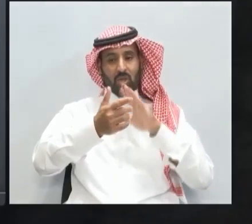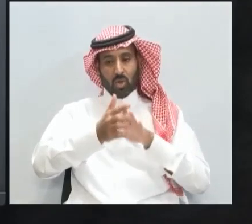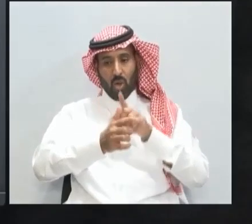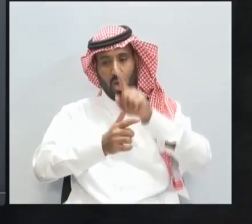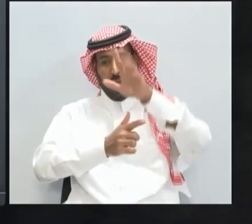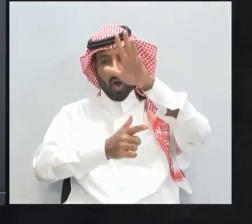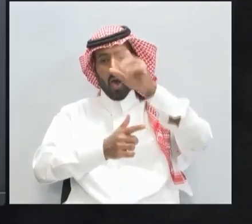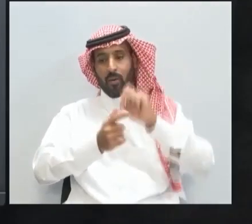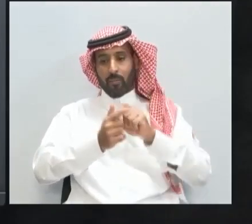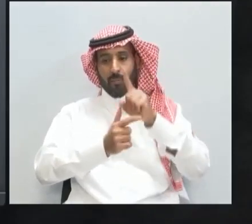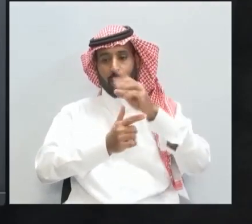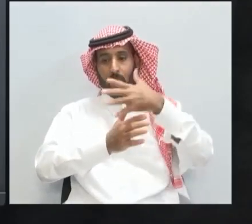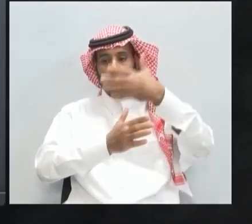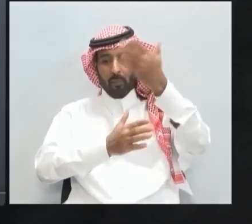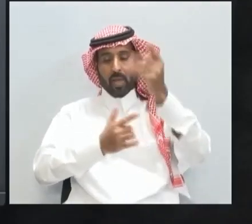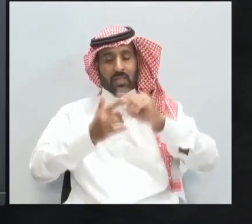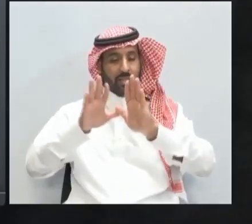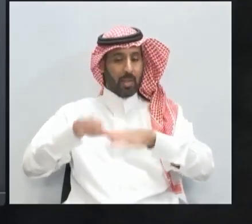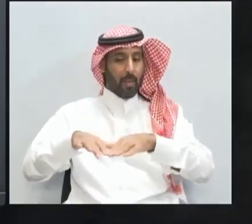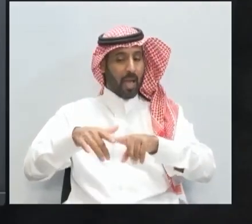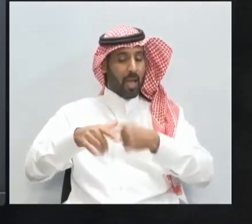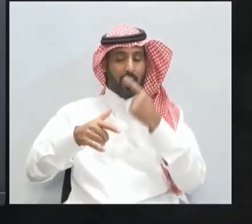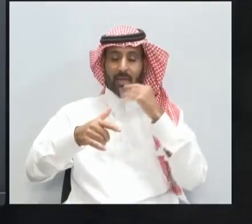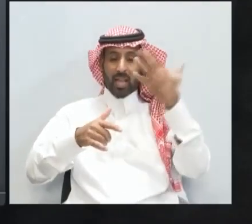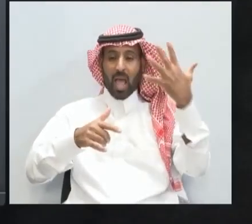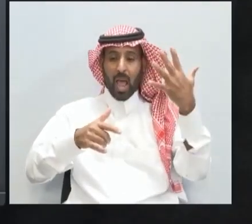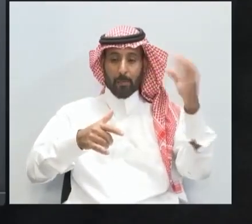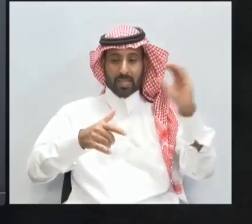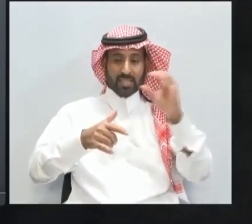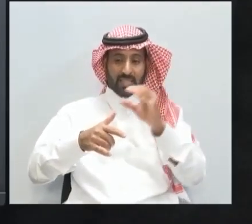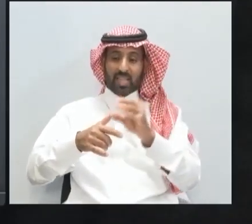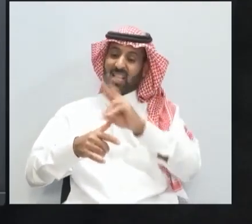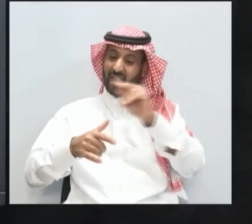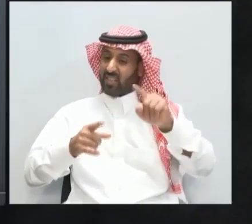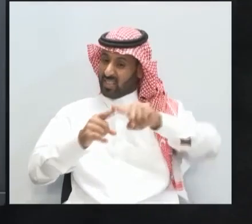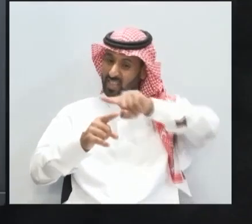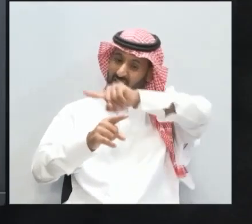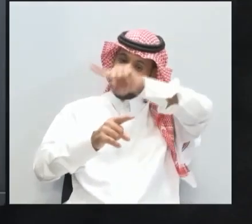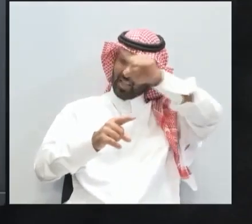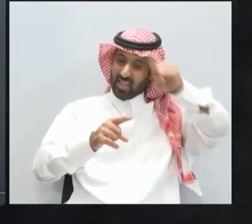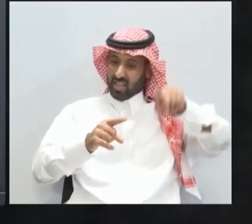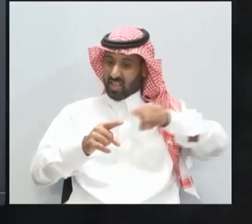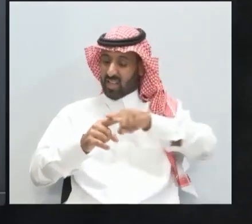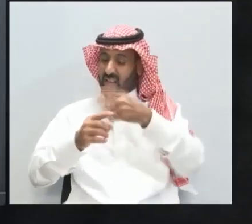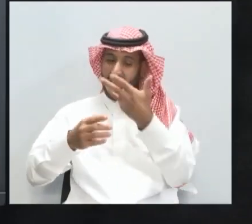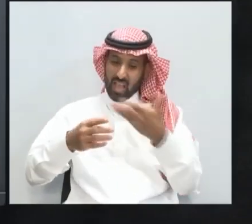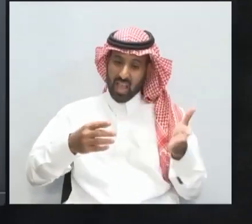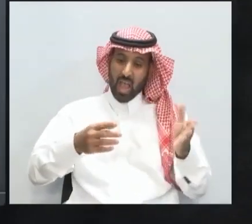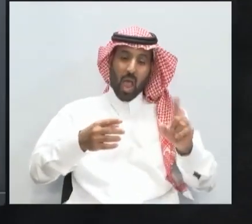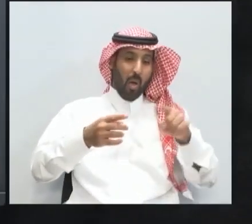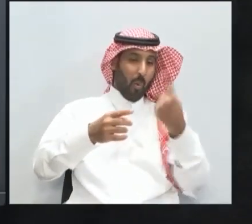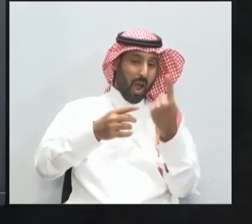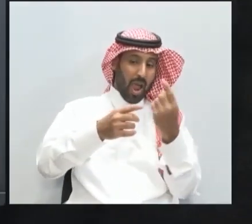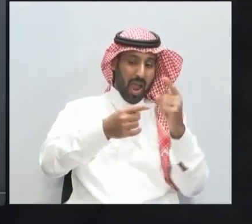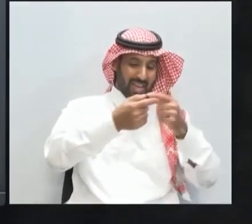الكربون عندما خسرنا ذره كربون اذا تبقى لدينا مركب خماسي الكربون بنفس الفكره بنفس الاليه سوف نخسر ذره كربون سوف